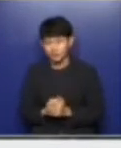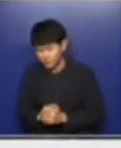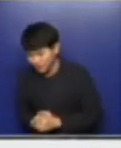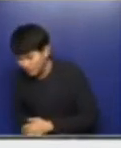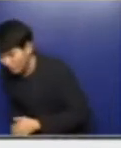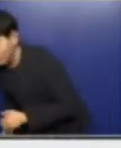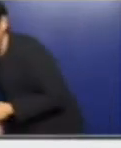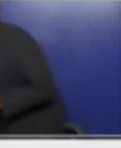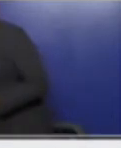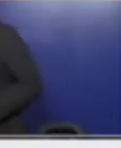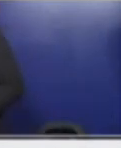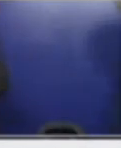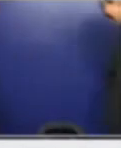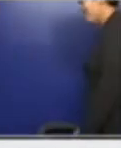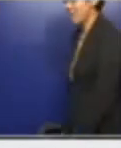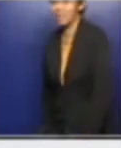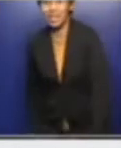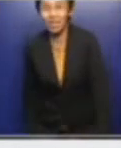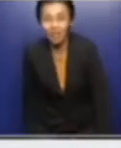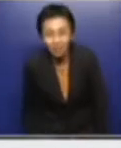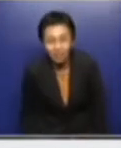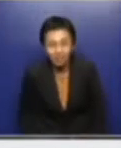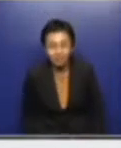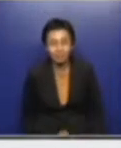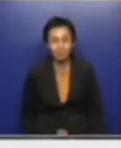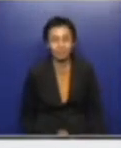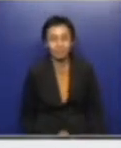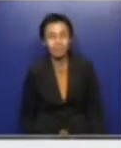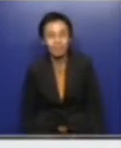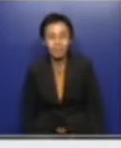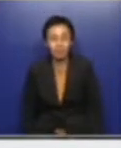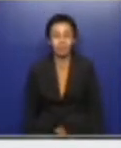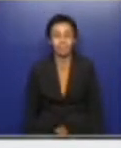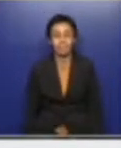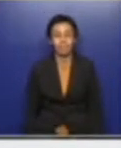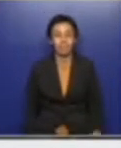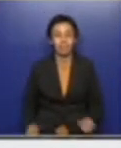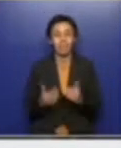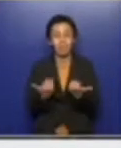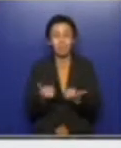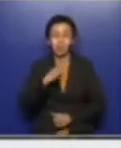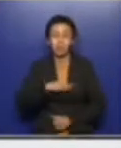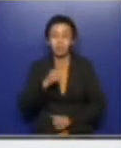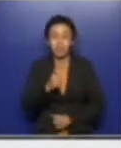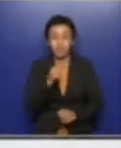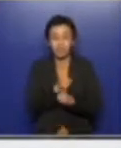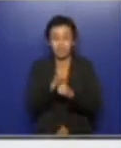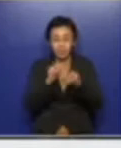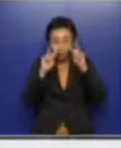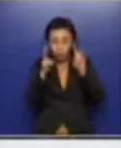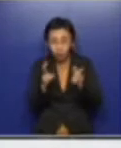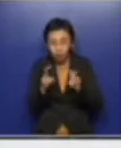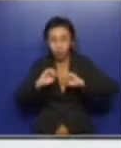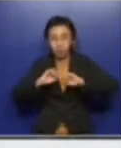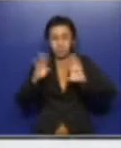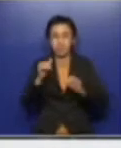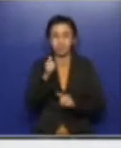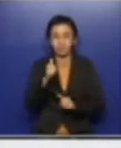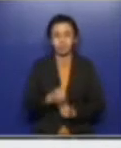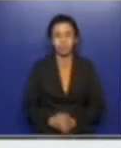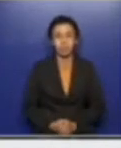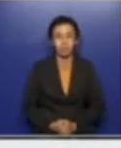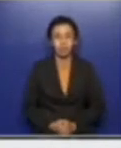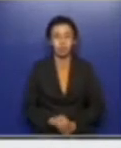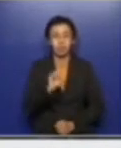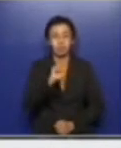ในเชิงที่ท่านทำในแผน3แผนไม่ว่าจะเชิงประเด็นนะครับนี่ก็ดีแล้วนะครับท่านทำประเด็นที่ตกผลึกมาแต่เพื่อนสมาชิก